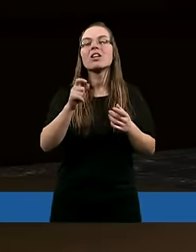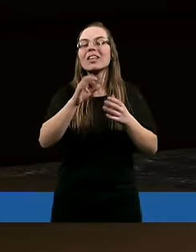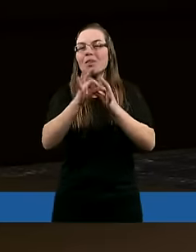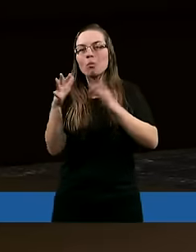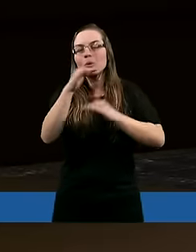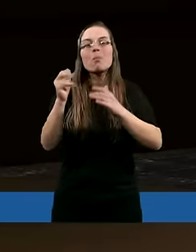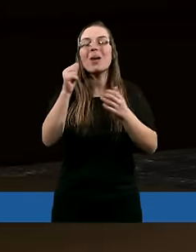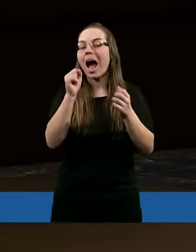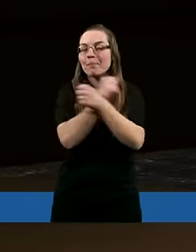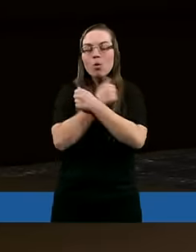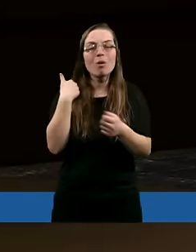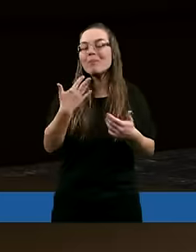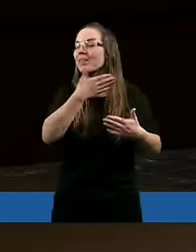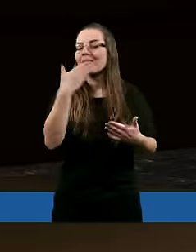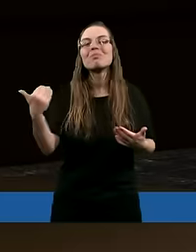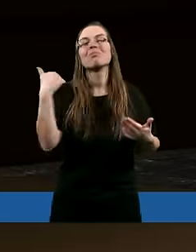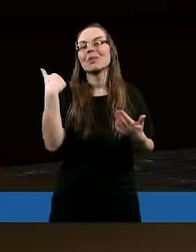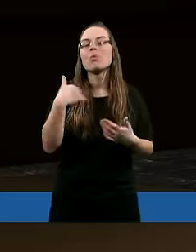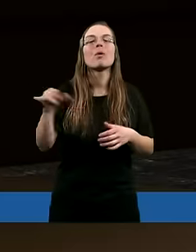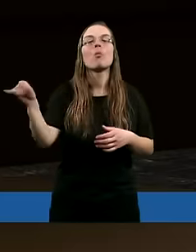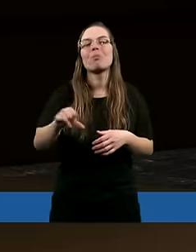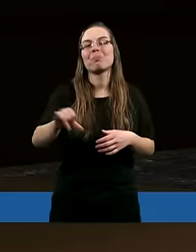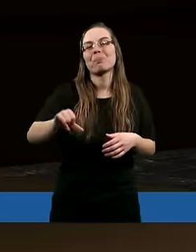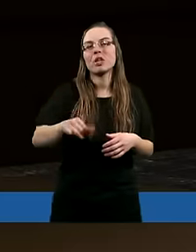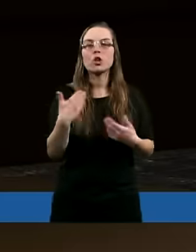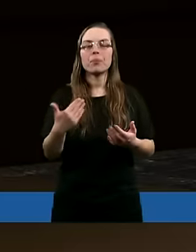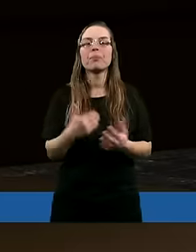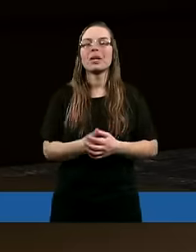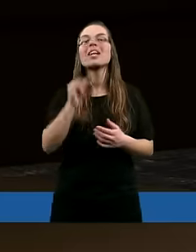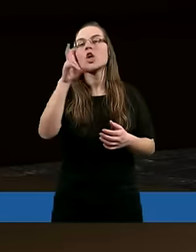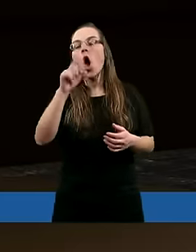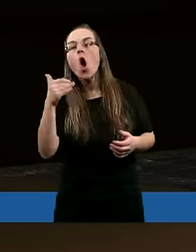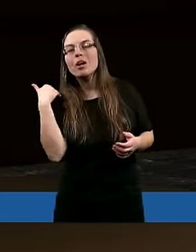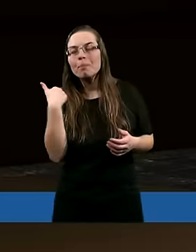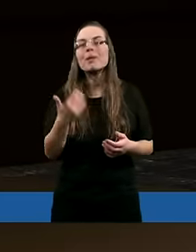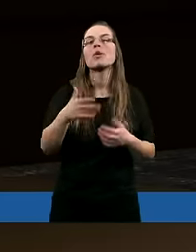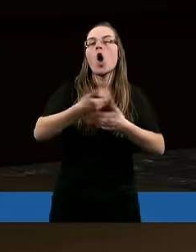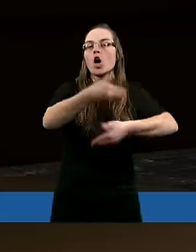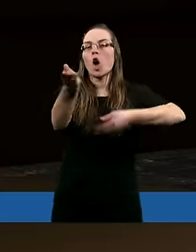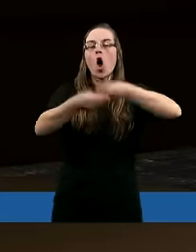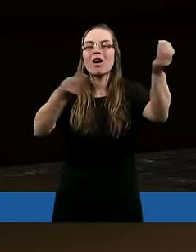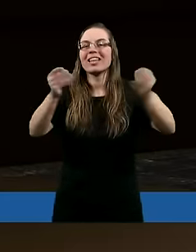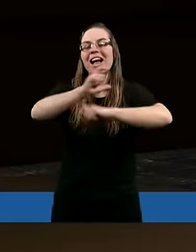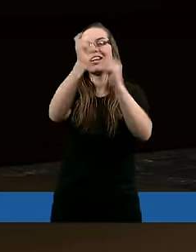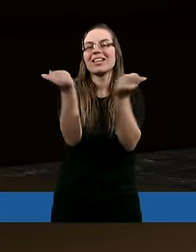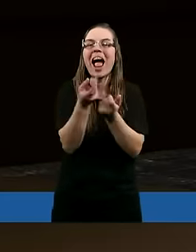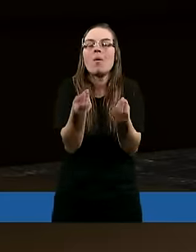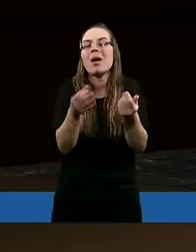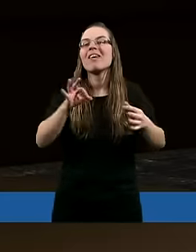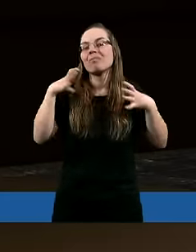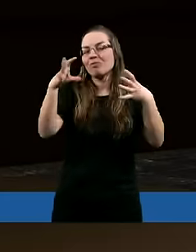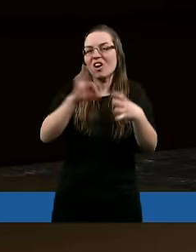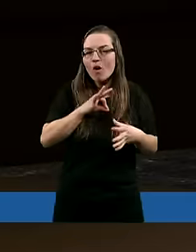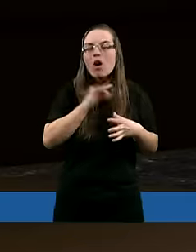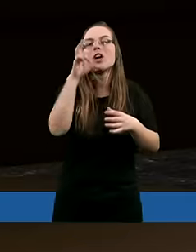przenosił, a miłości bym nie miał, byłbym niczym. I choćbym rozdał całe mienie swoje